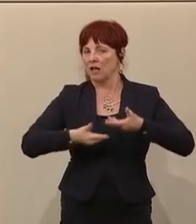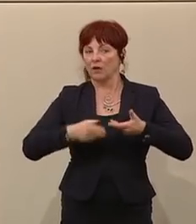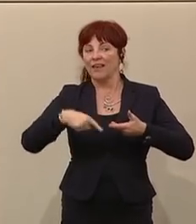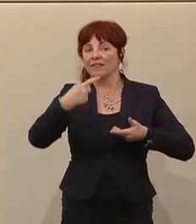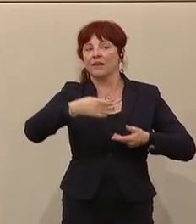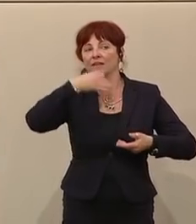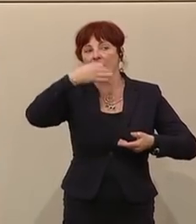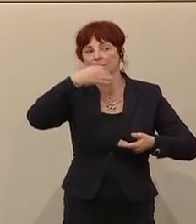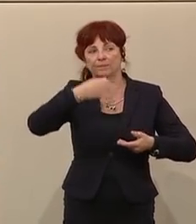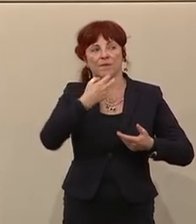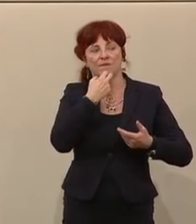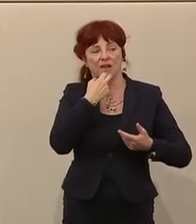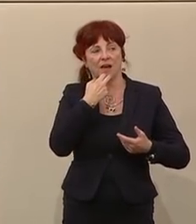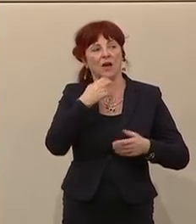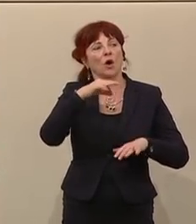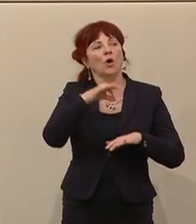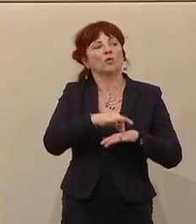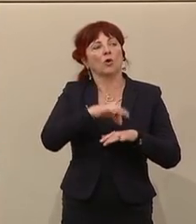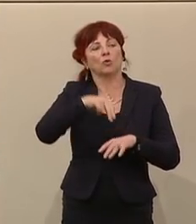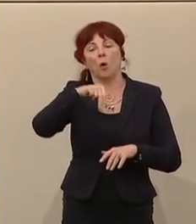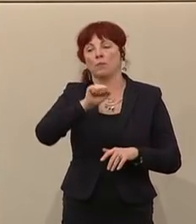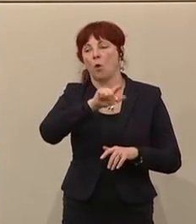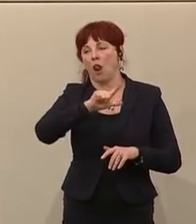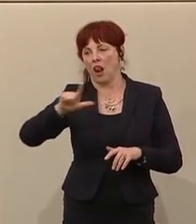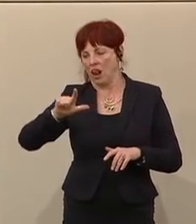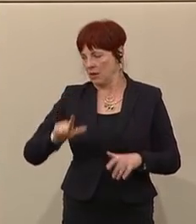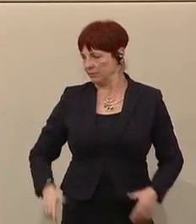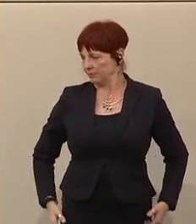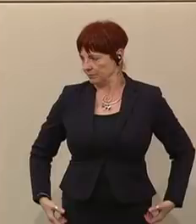Wort ist der Herr Abgeordnete Dr. Alfred Noll.